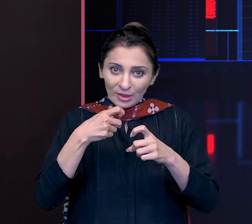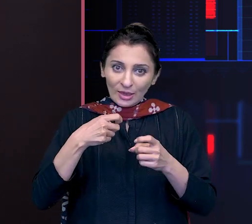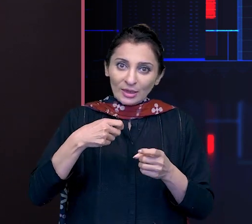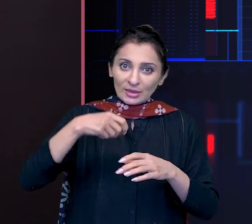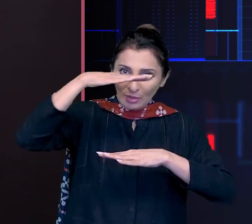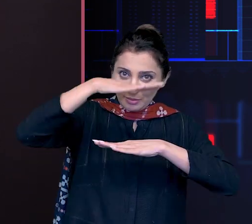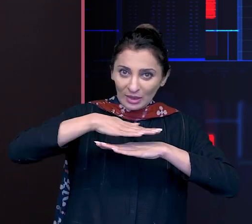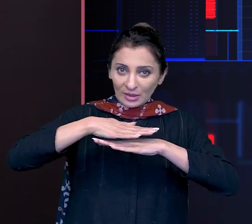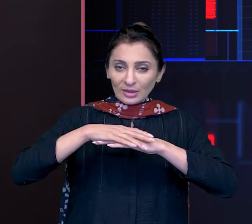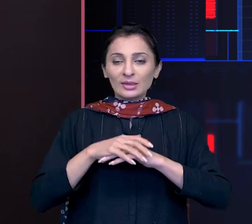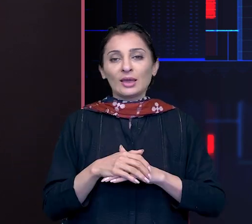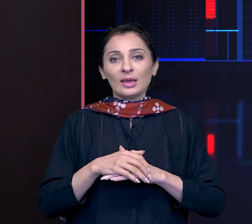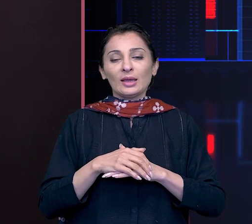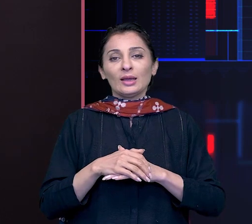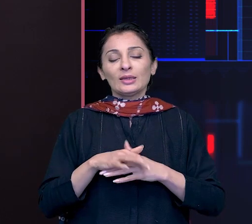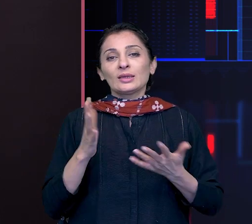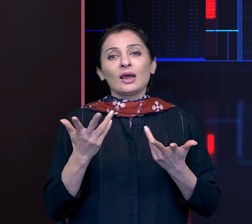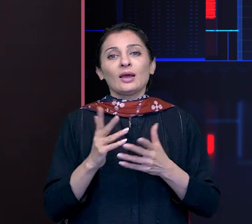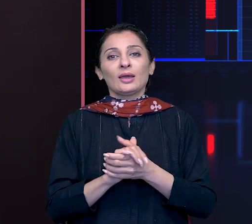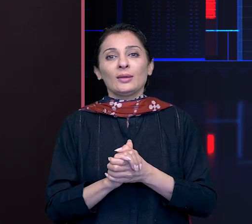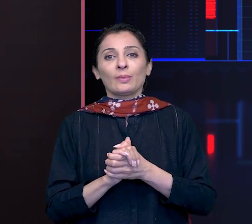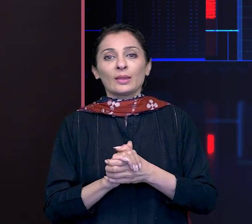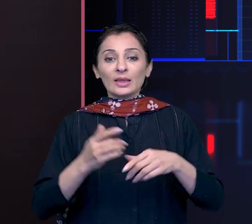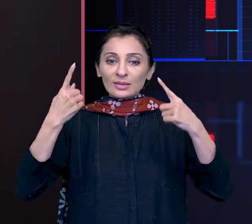है हमारे अपने पूरे यूनिवर्स में।